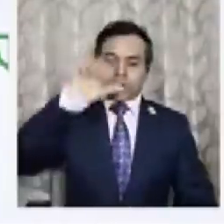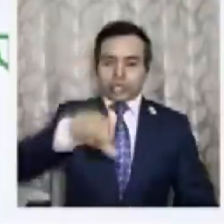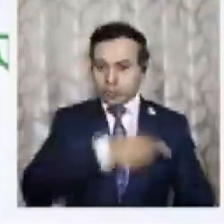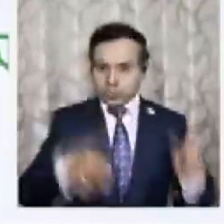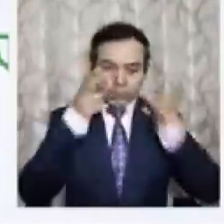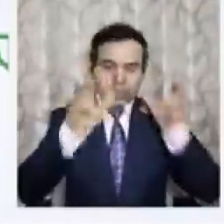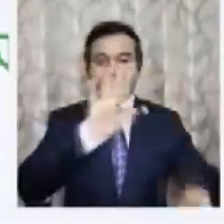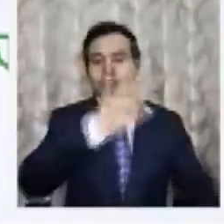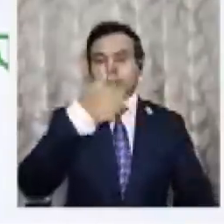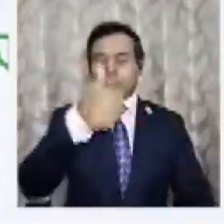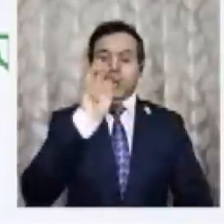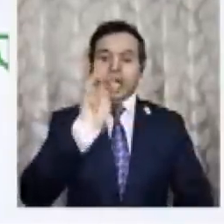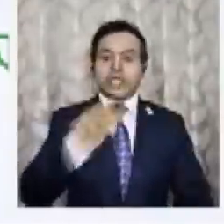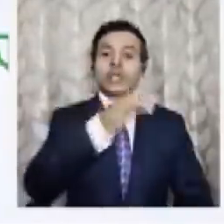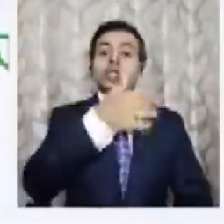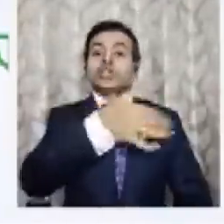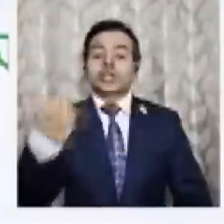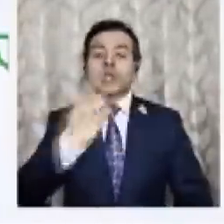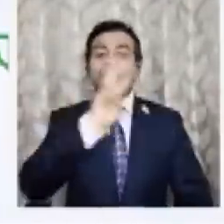249,389 জন, বর্তমানে কোয়ারেন্টাইনে আছেন